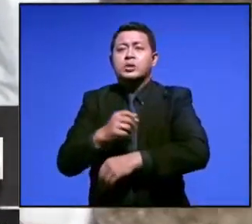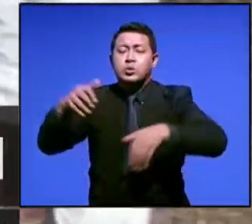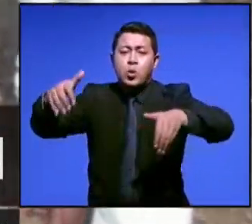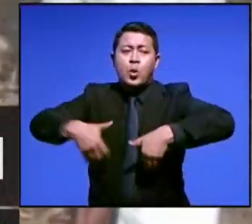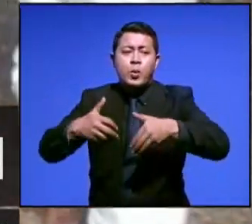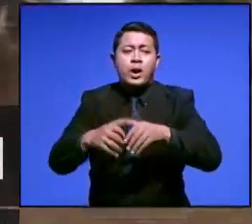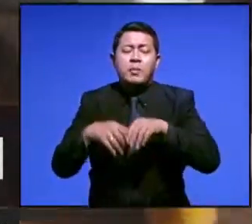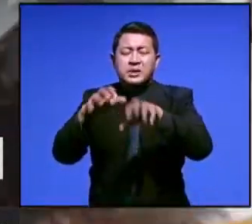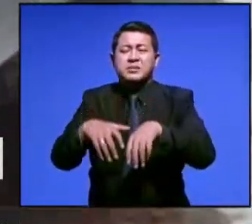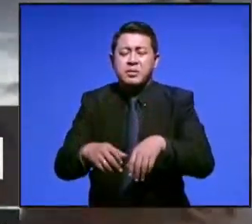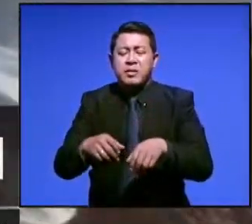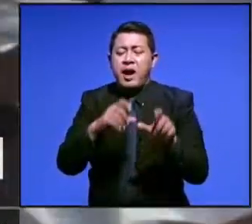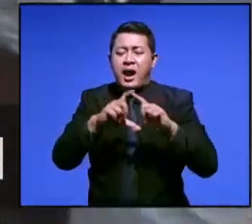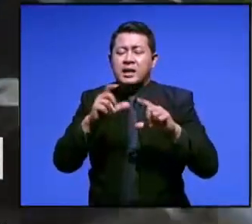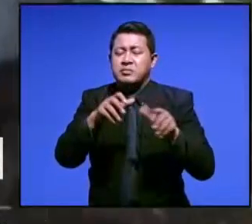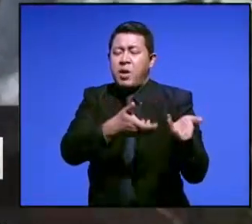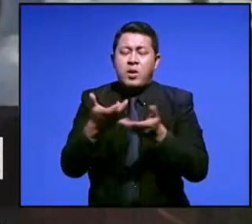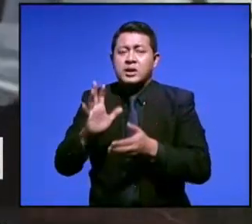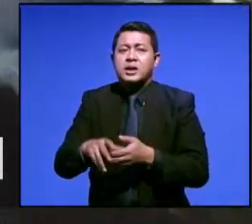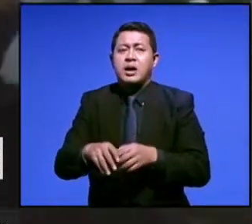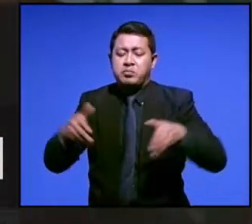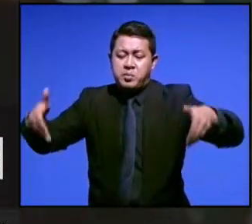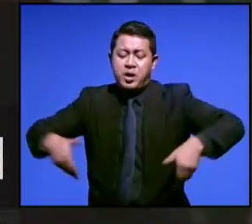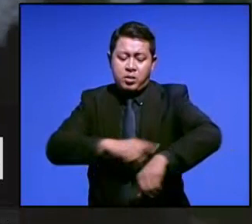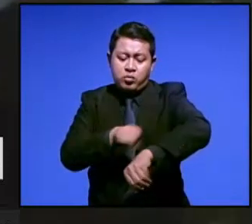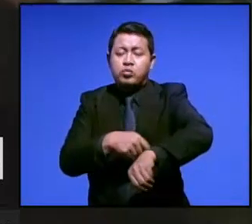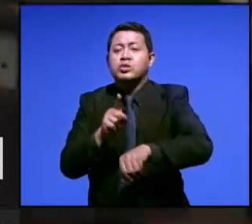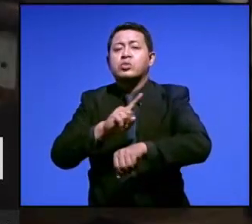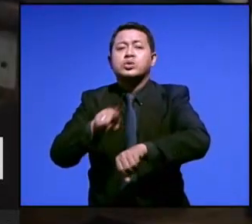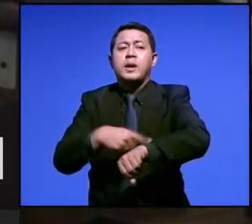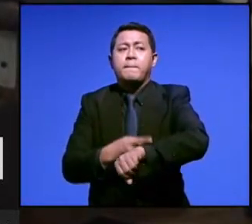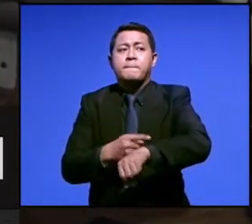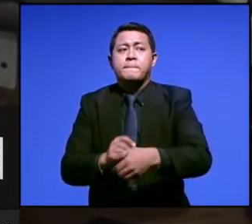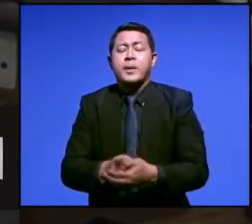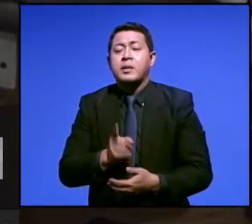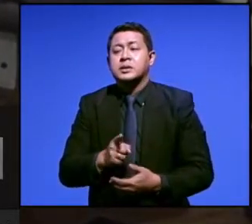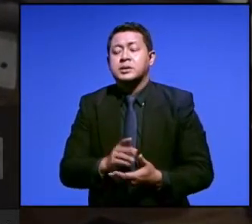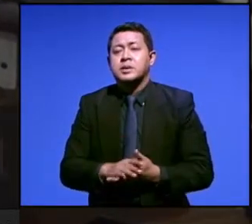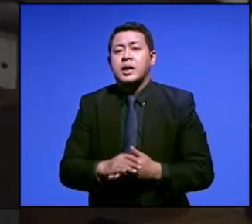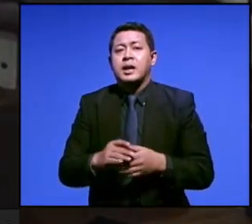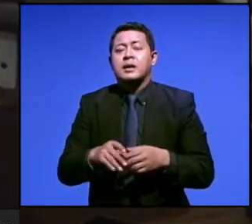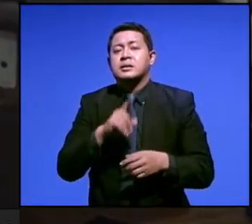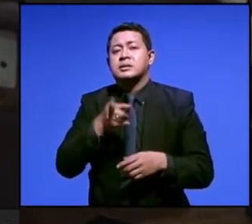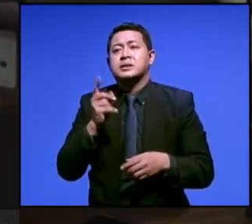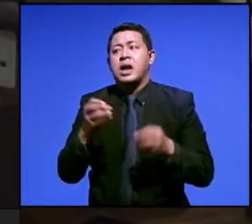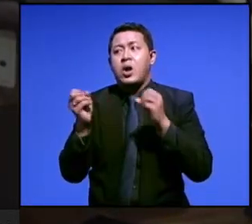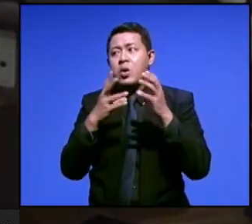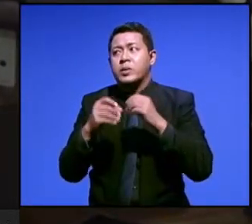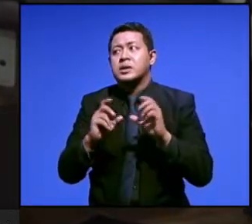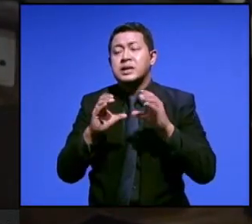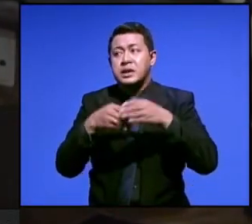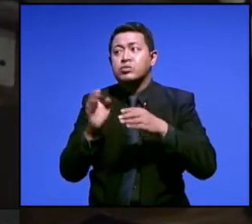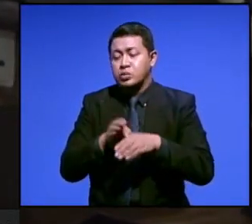membawa peralatan. Pemakaman berlangsung selama 1 jam. Karena ada miskomunikasi, saat ini tim sudah